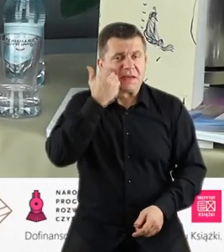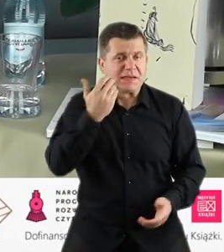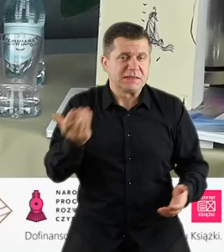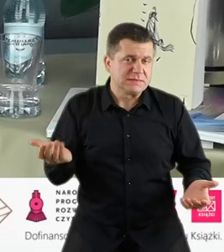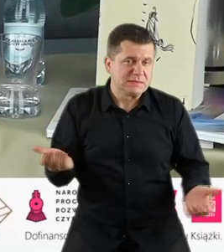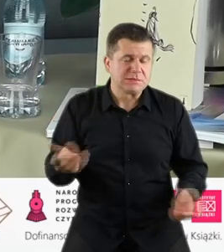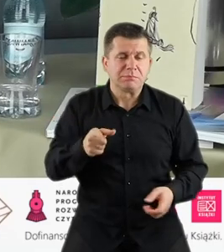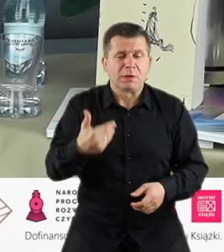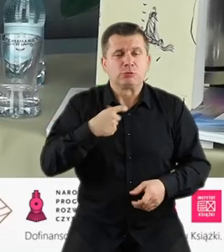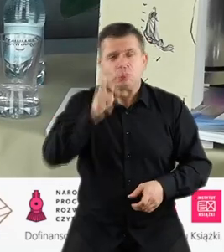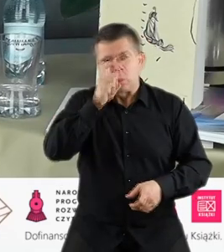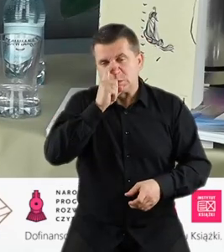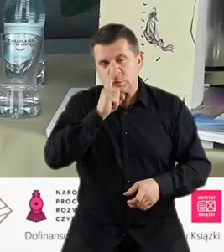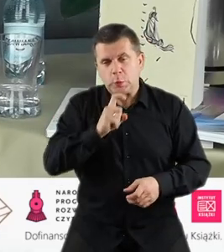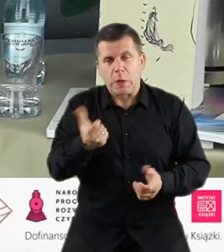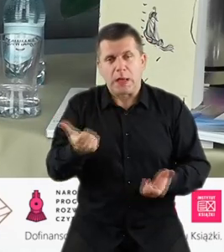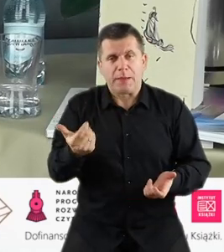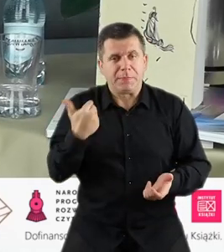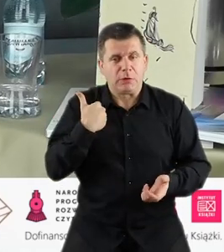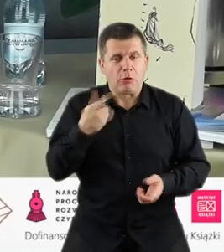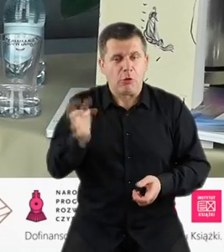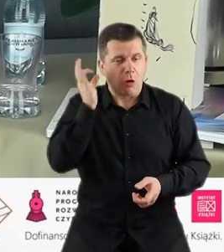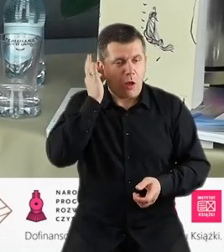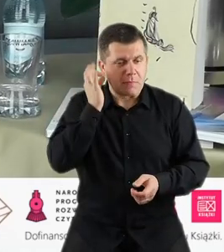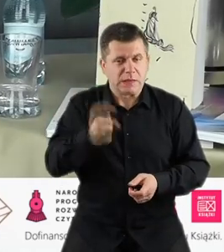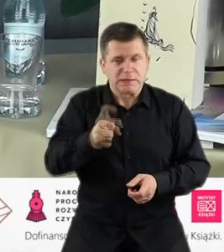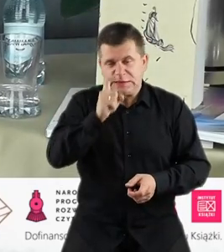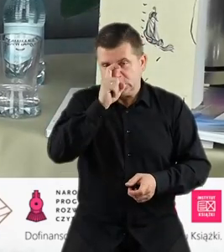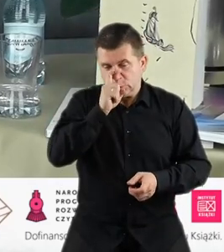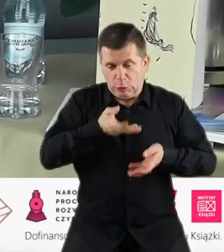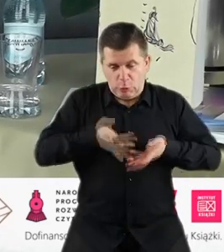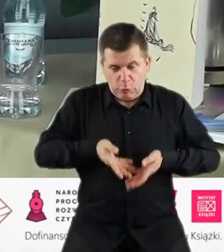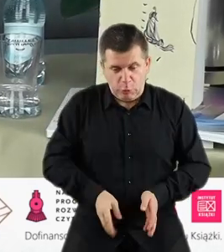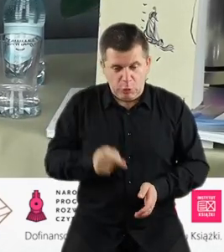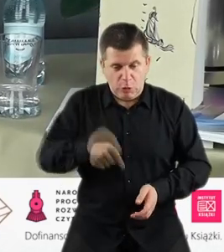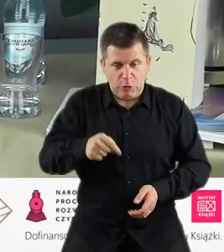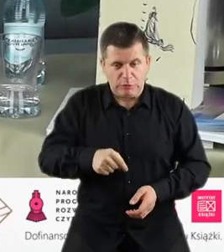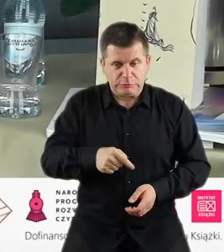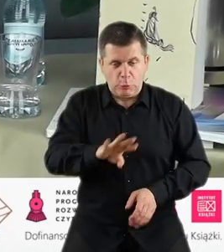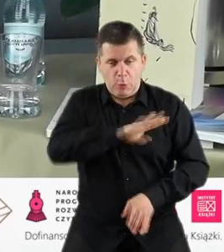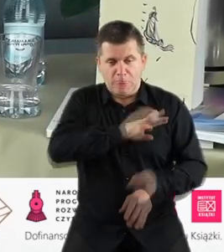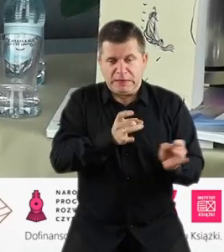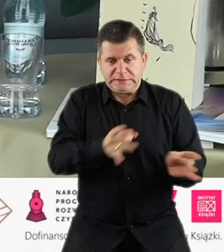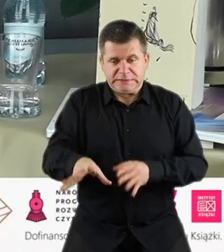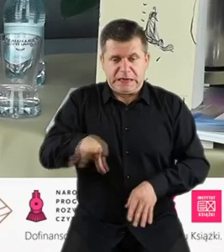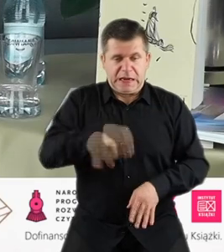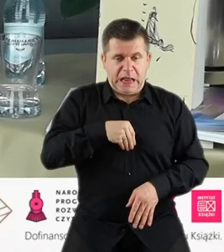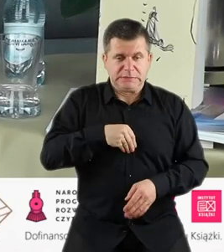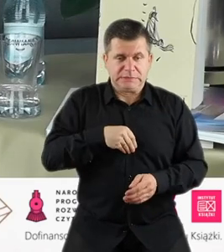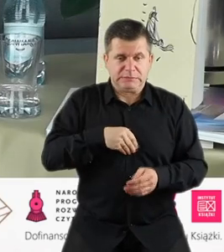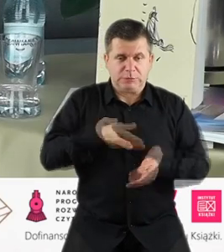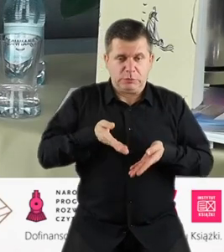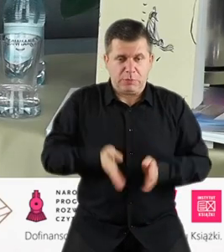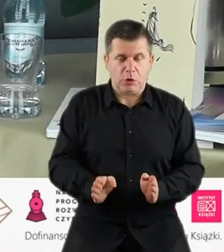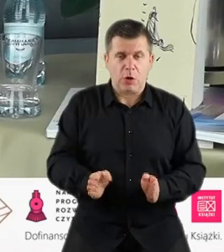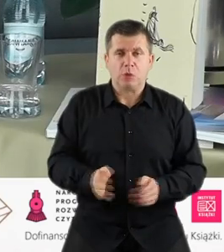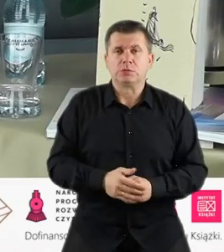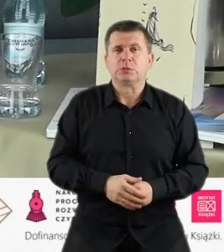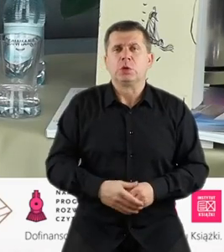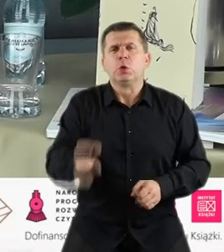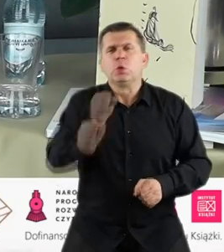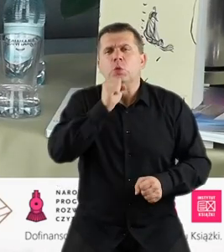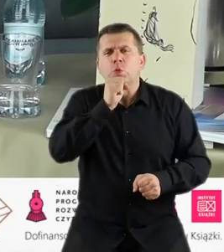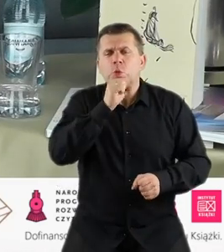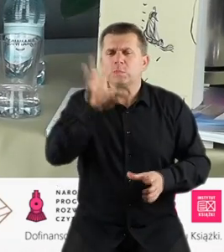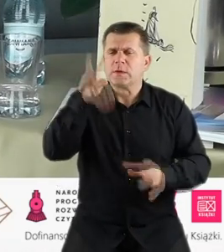bo może to jednak było coś złego, że ona tak to dziecko złe urodziła, które umarło zaraz z nią przy porodzie, tak? Nie,